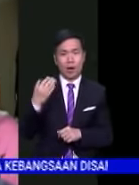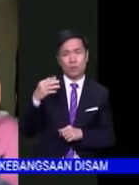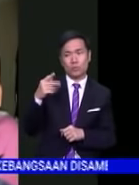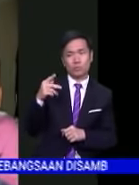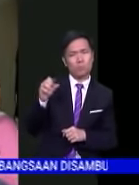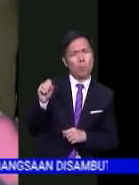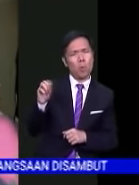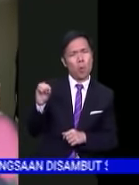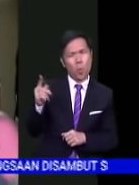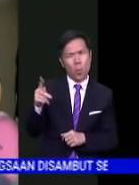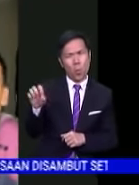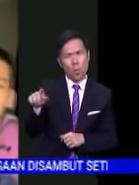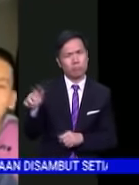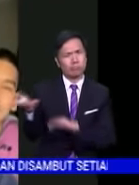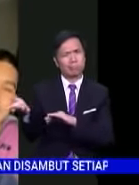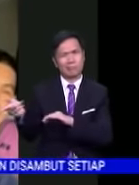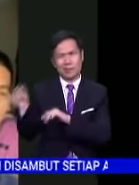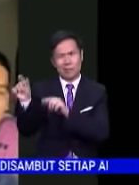So